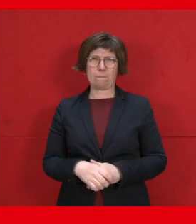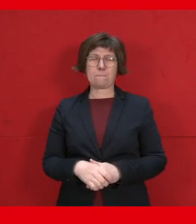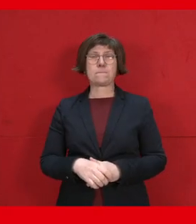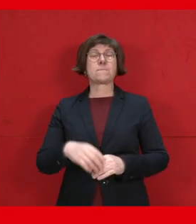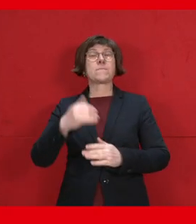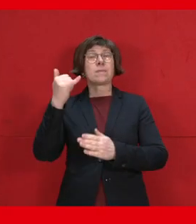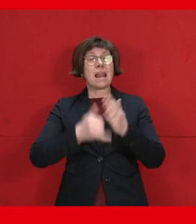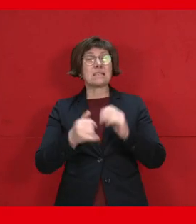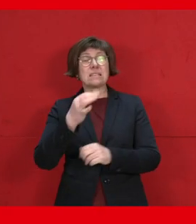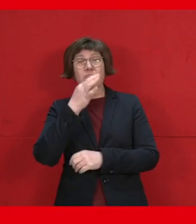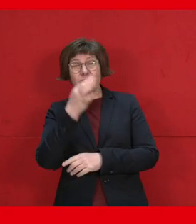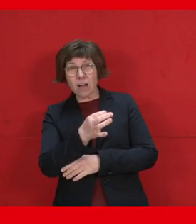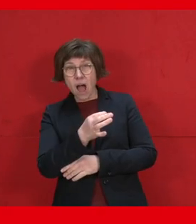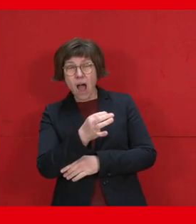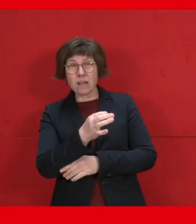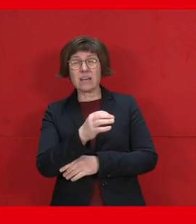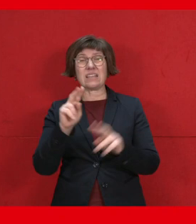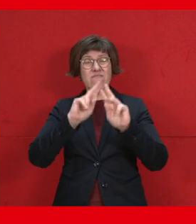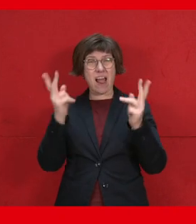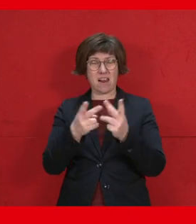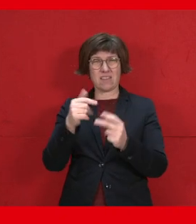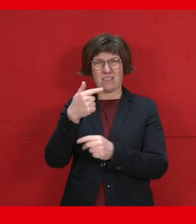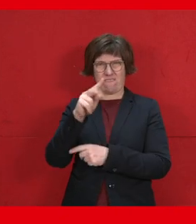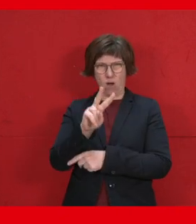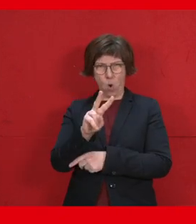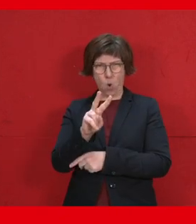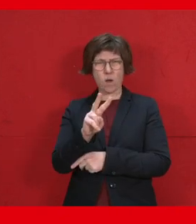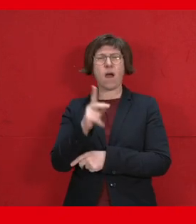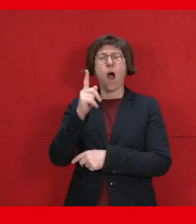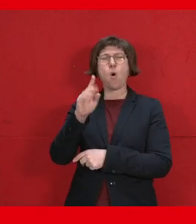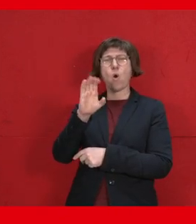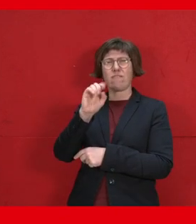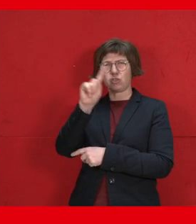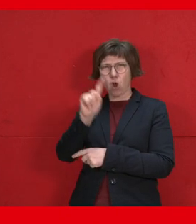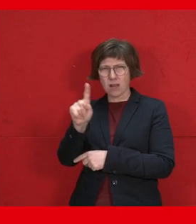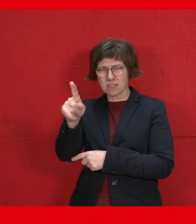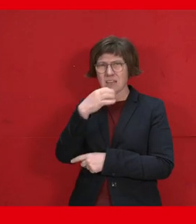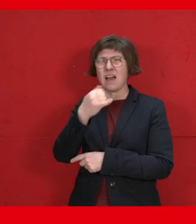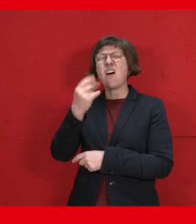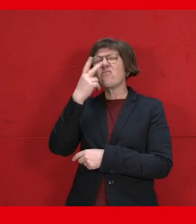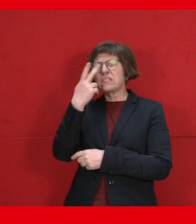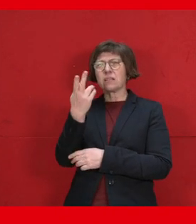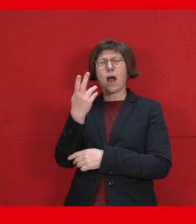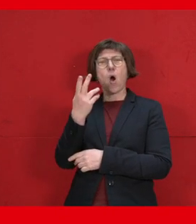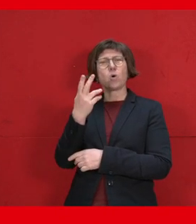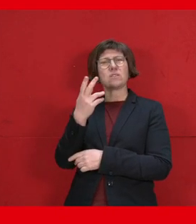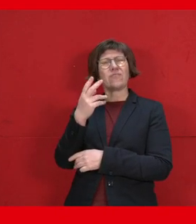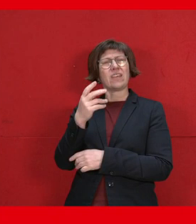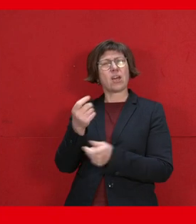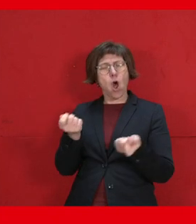Noch eine letzte Frage von Welt TV, auch an Olaf Scholz. Die Akzeptanz der